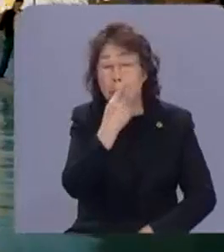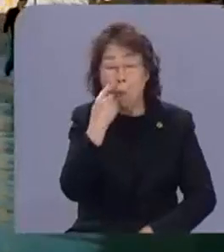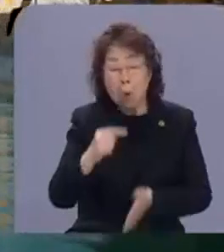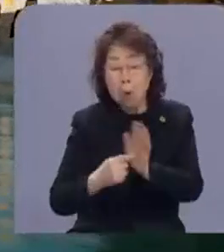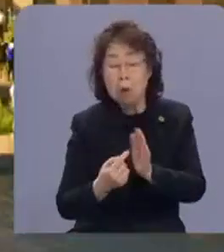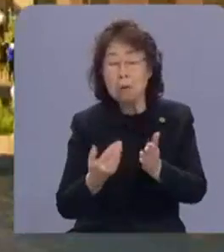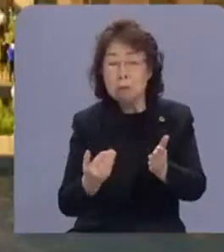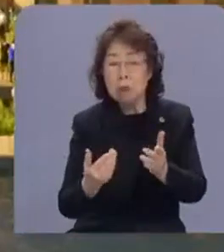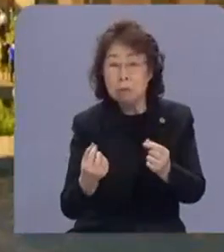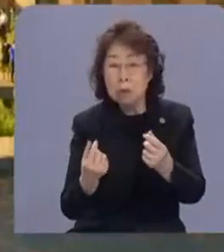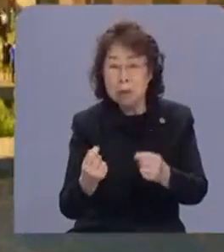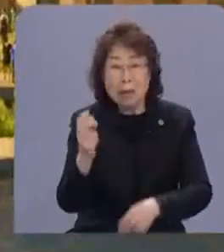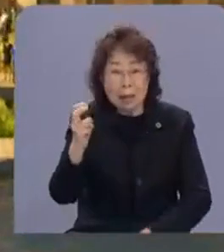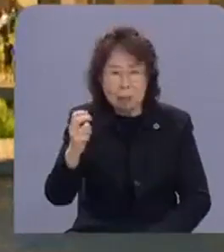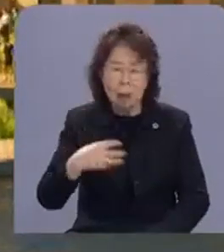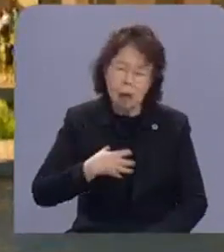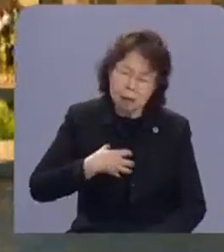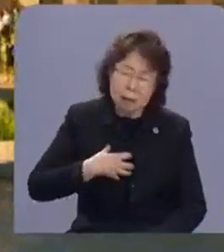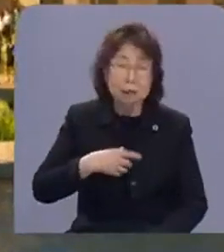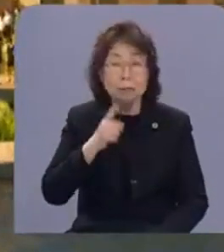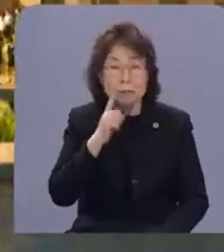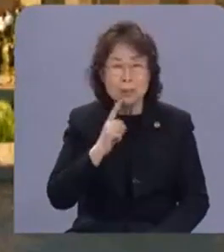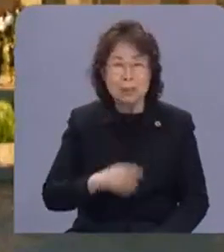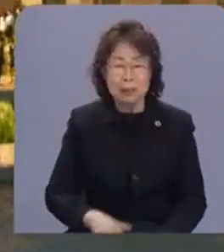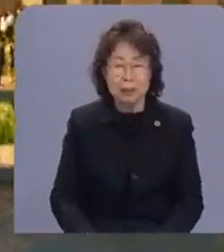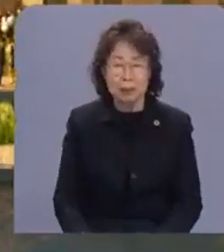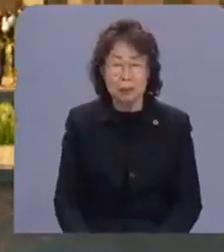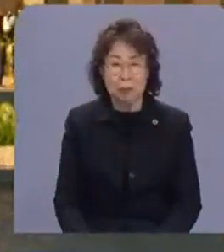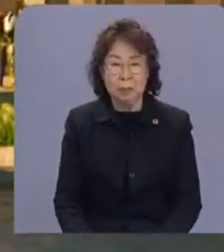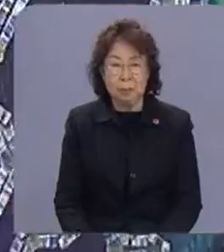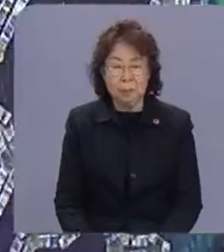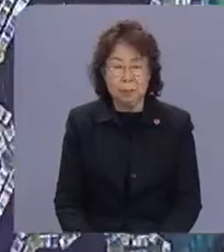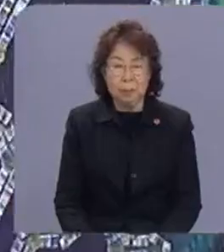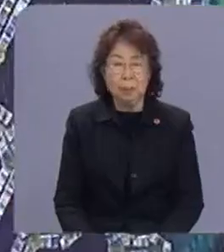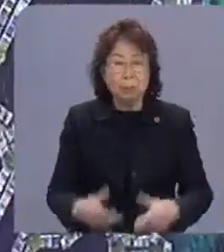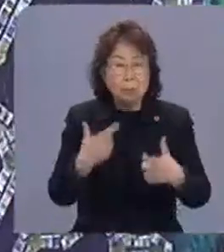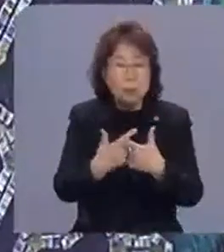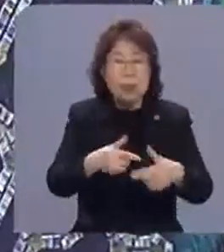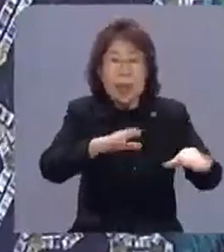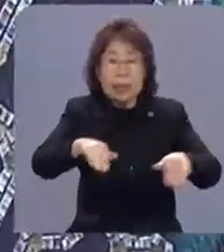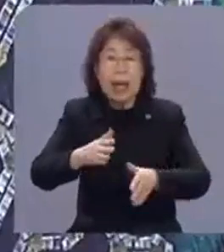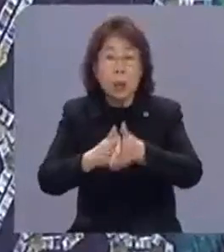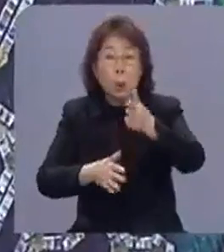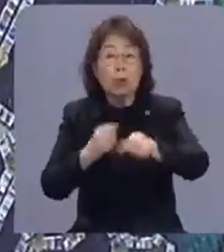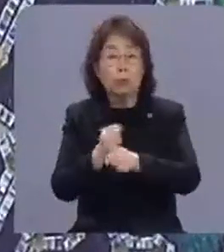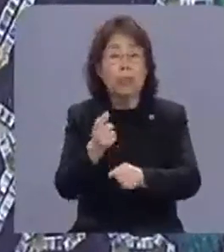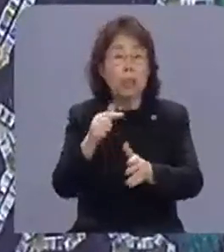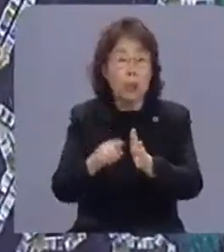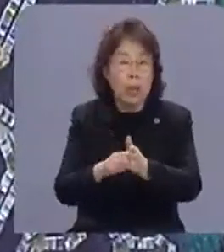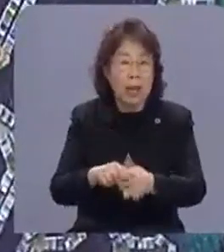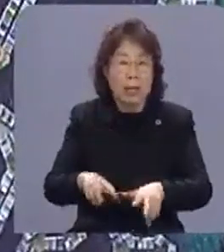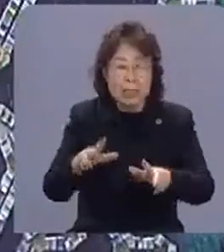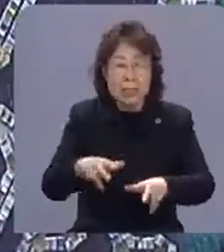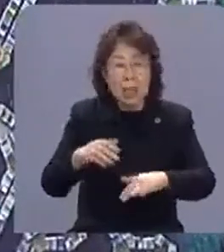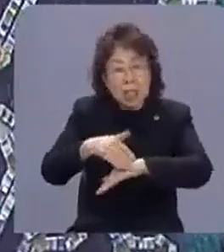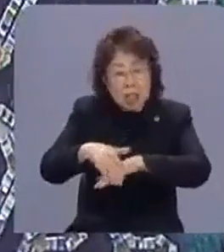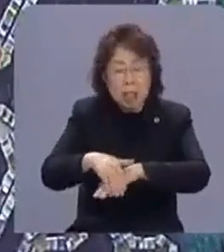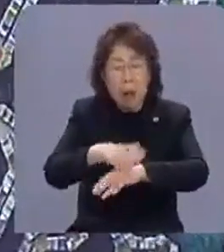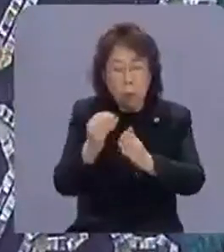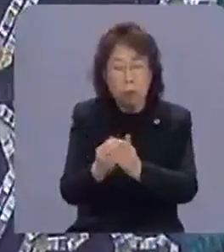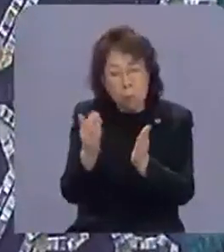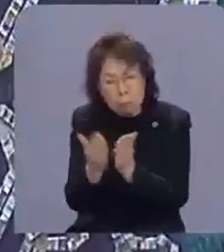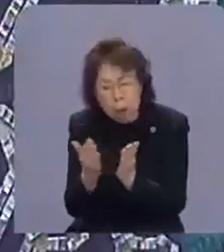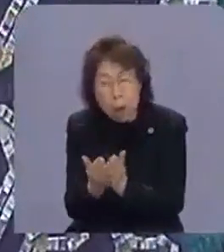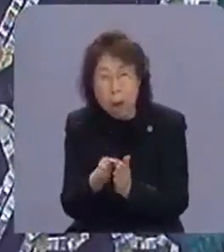해상도시에 그치지 않을까 우려도 제기되고 있습니다. 부산 해상도시는 지금 설계업체 타당성 용역이